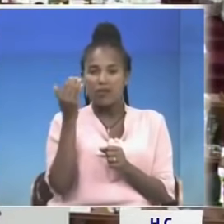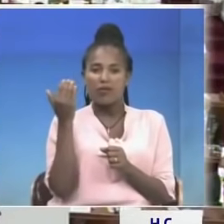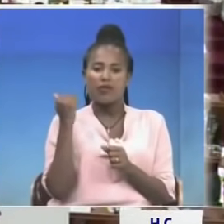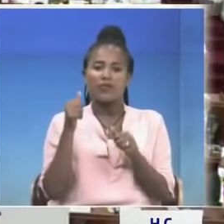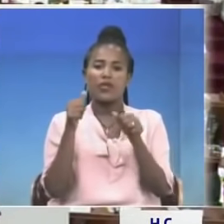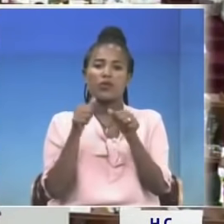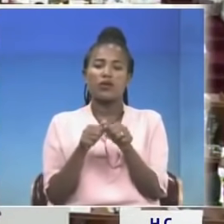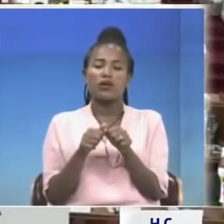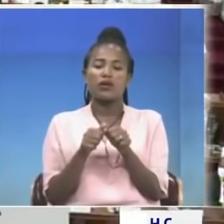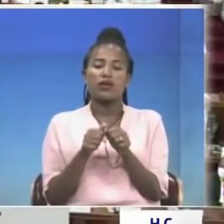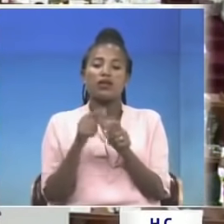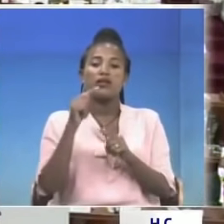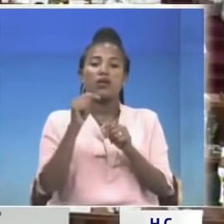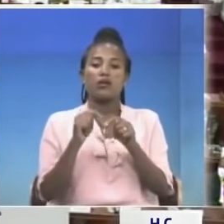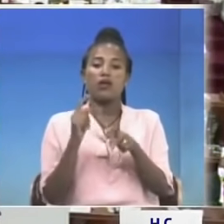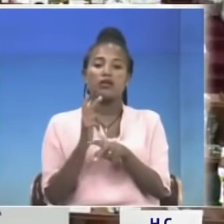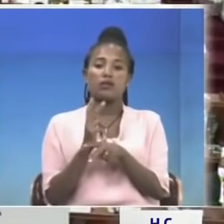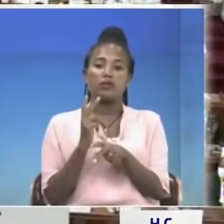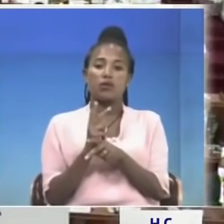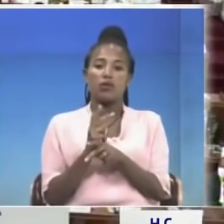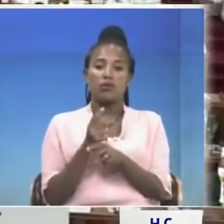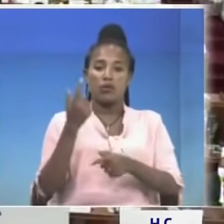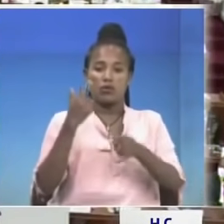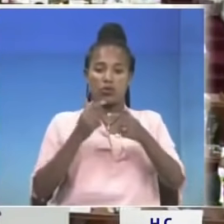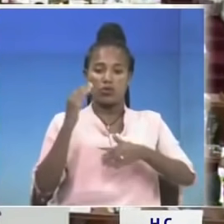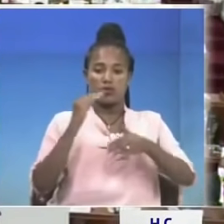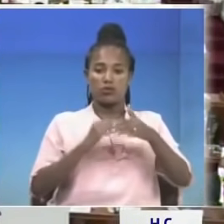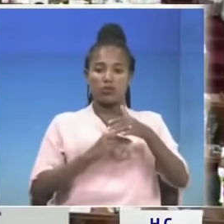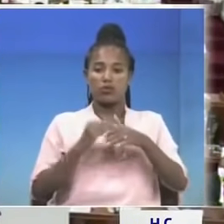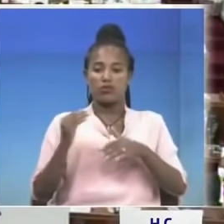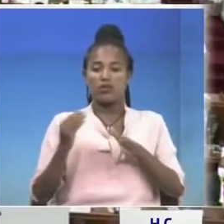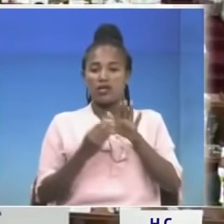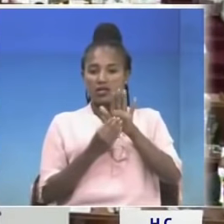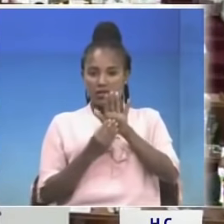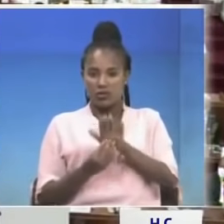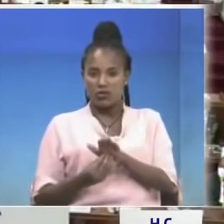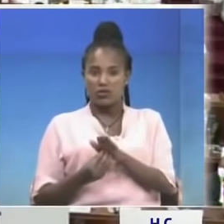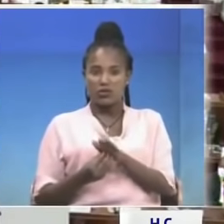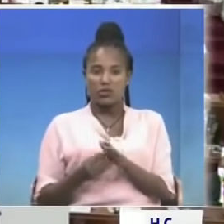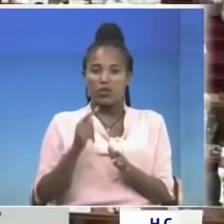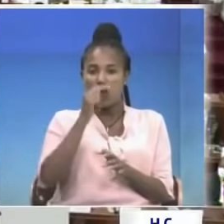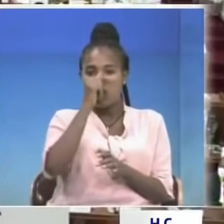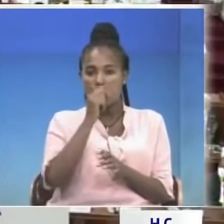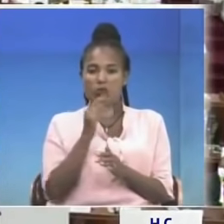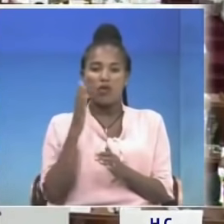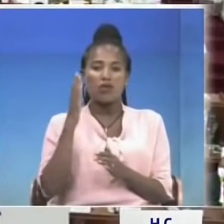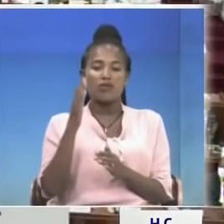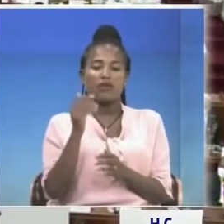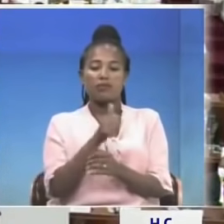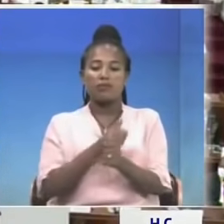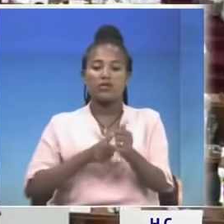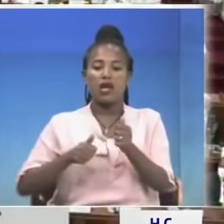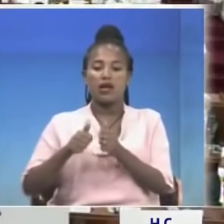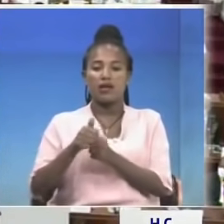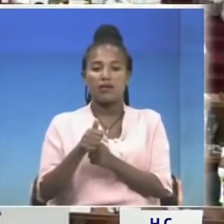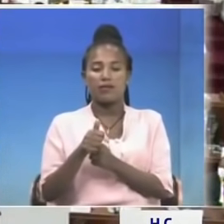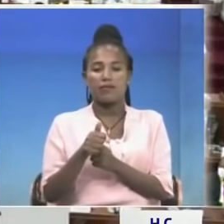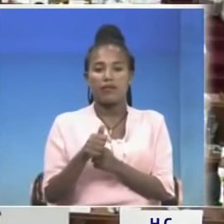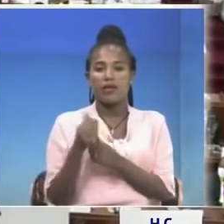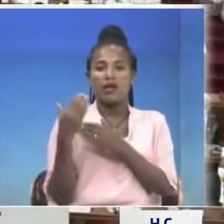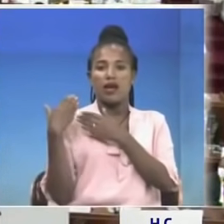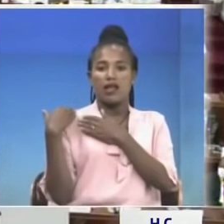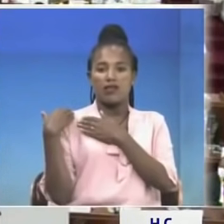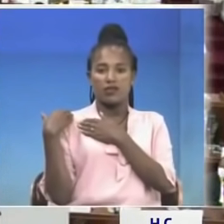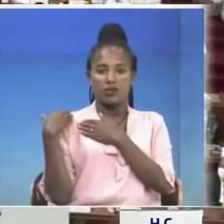የቆየ ስምና ዝናዋን አስጠብቆ የሚመጡ የውስጥም የውጭም ተጽዕኖችን ተቋቁሞ ወደፊት የሚሻገር